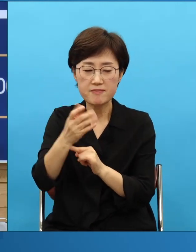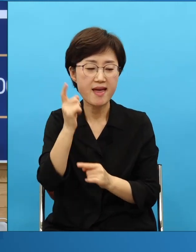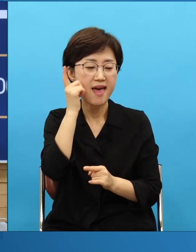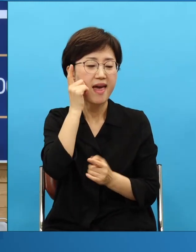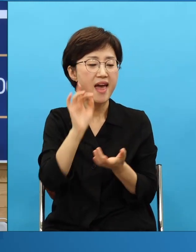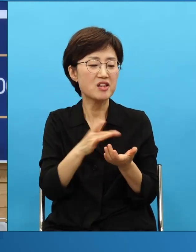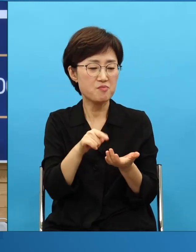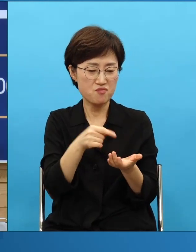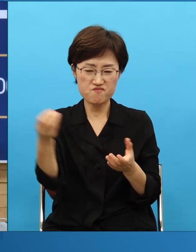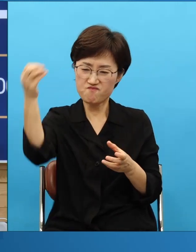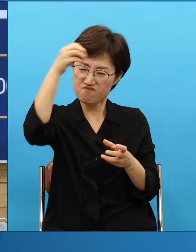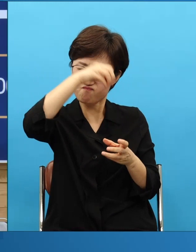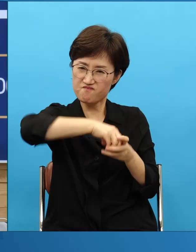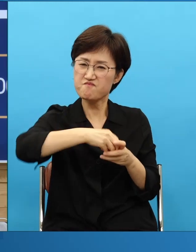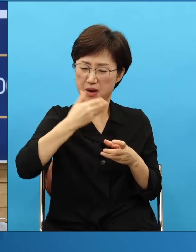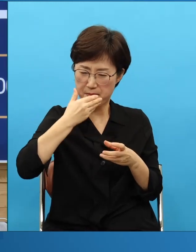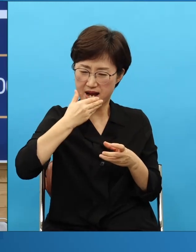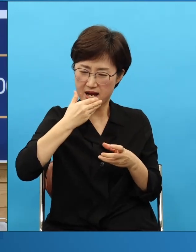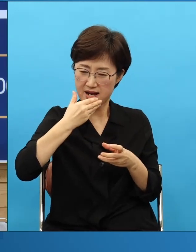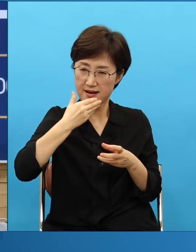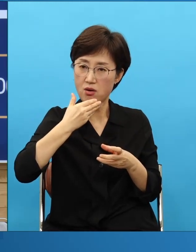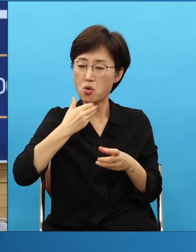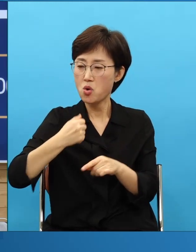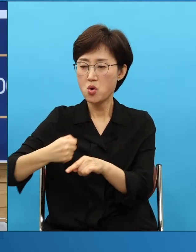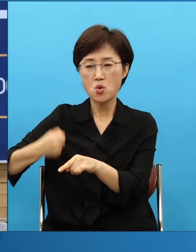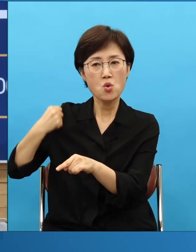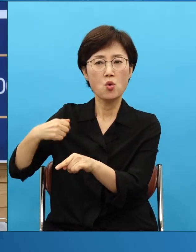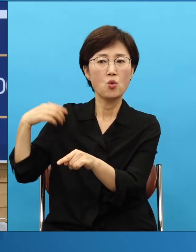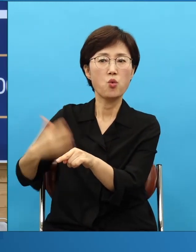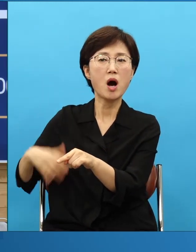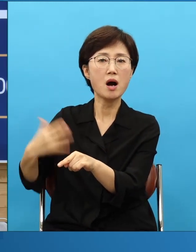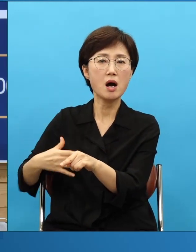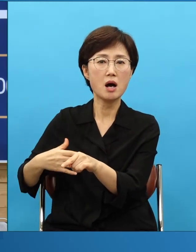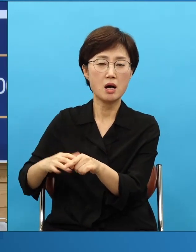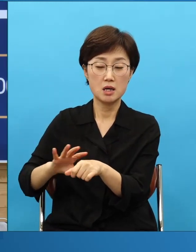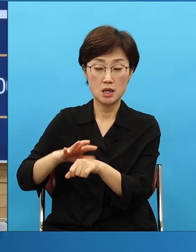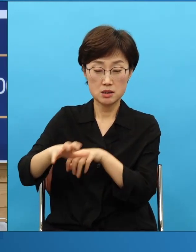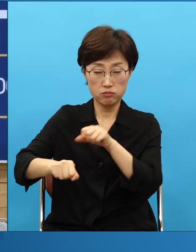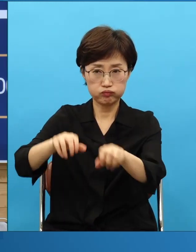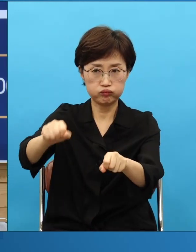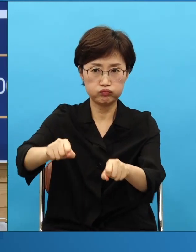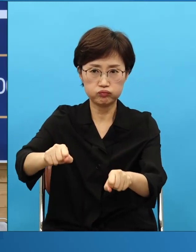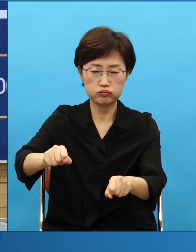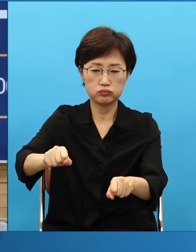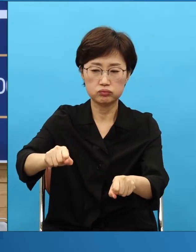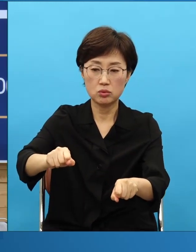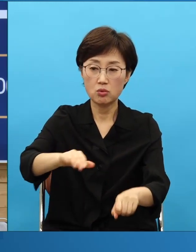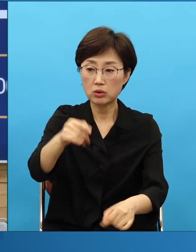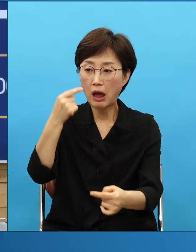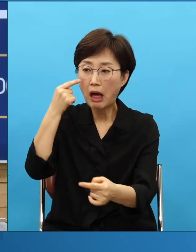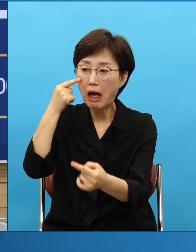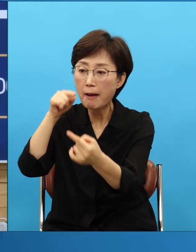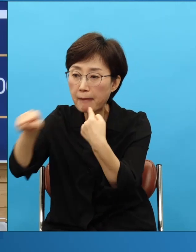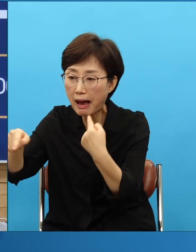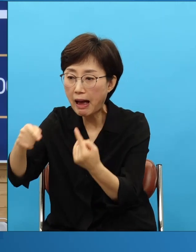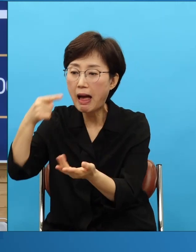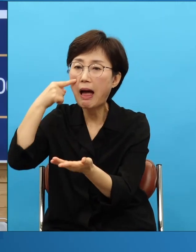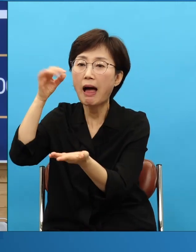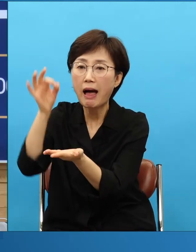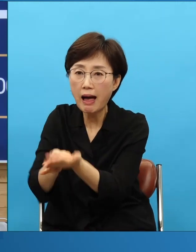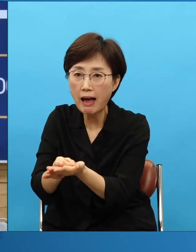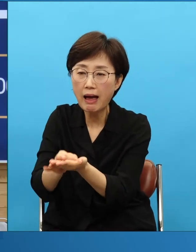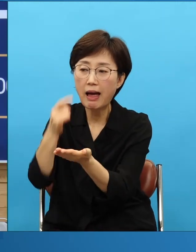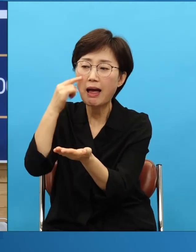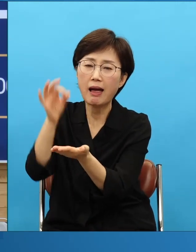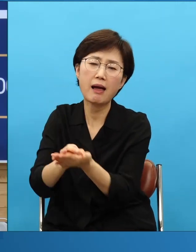phone. That's what he said. 이 사람들이 뭐 세계를 장악해버렸어요. And they all seized the world. 시대를 우리가 못 보면 안 돼. 시대마다